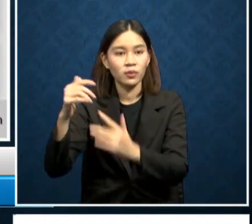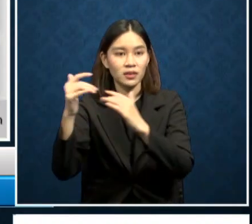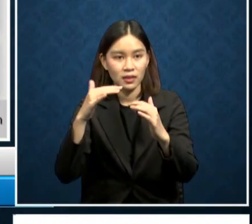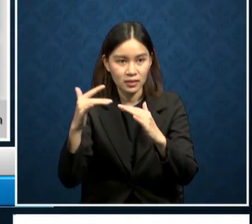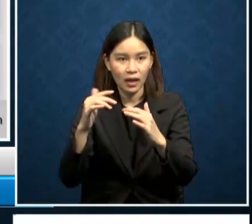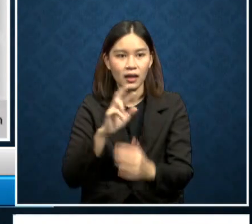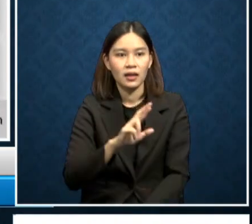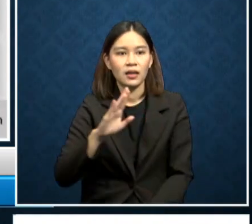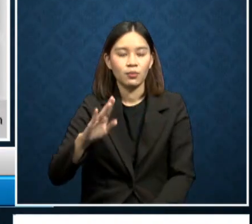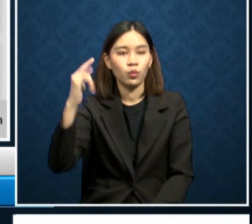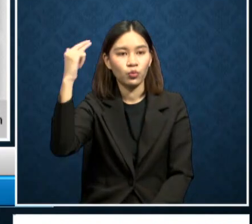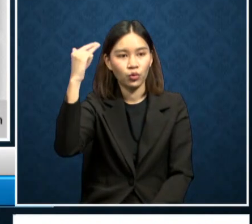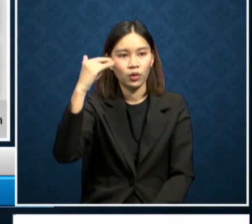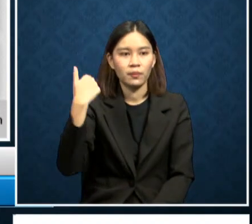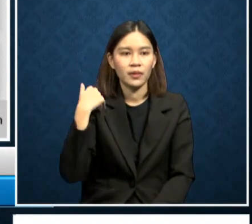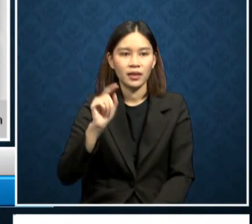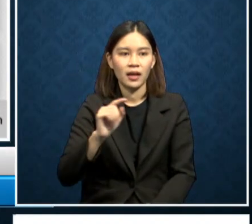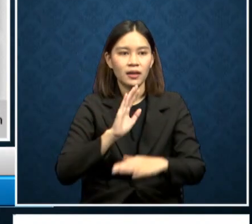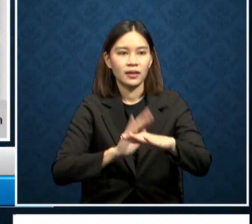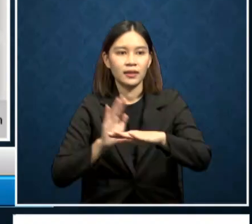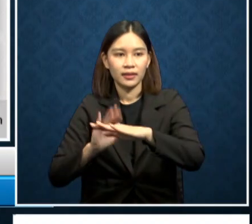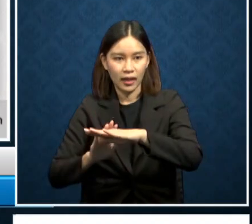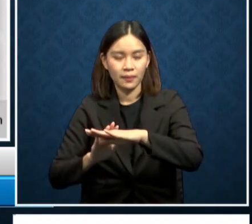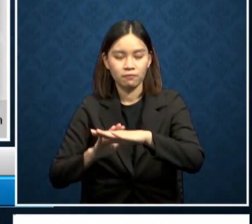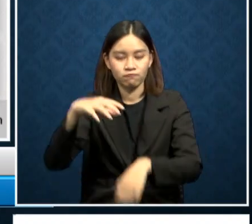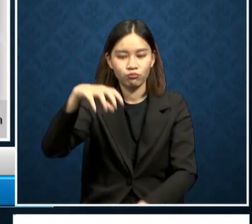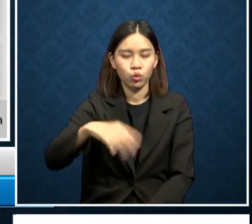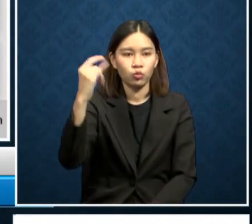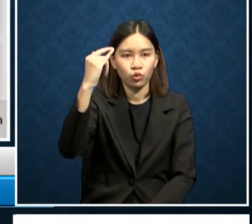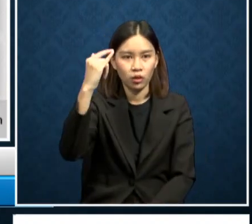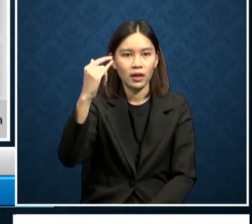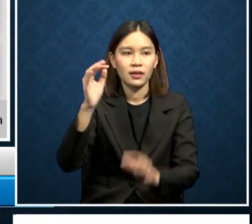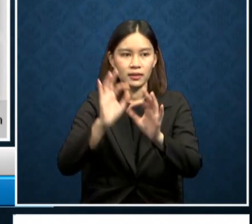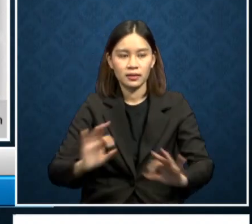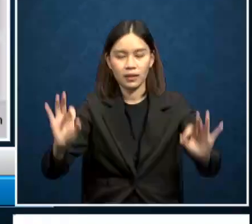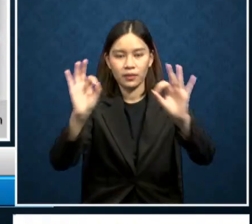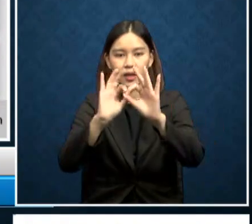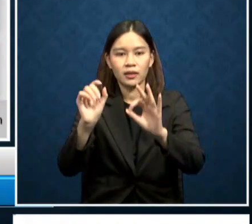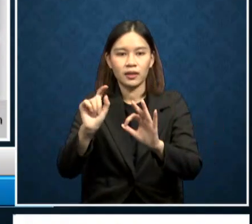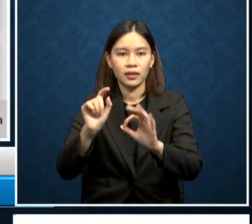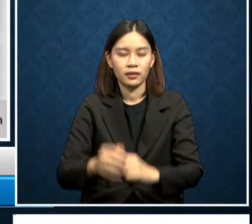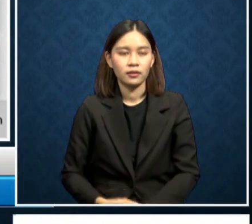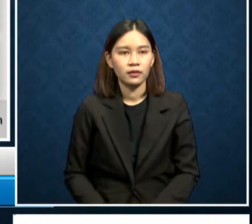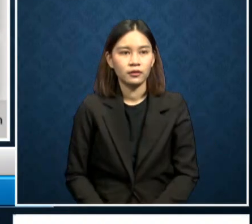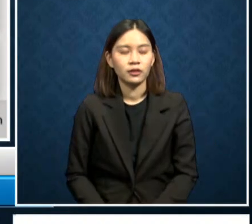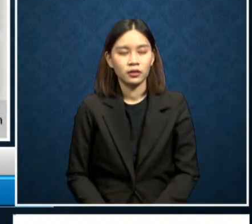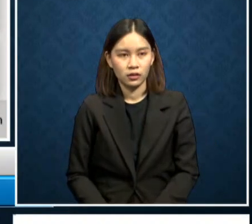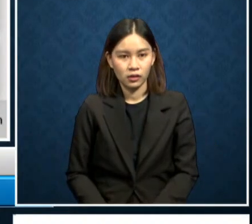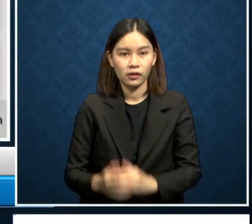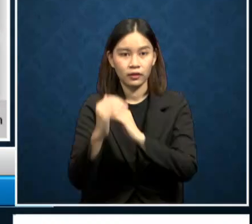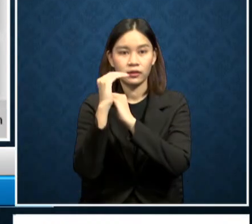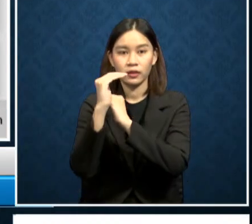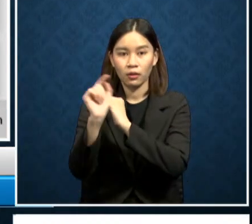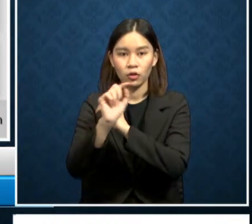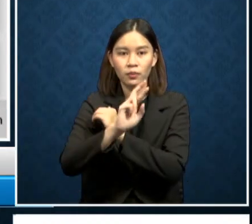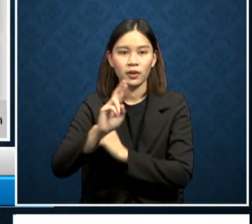ระบบการเดินอากาศตลอดถึงระบบติดตามอากาศสยานโดยที่สำคัญคือจุดที่กำหนดให้